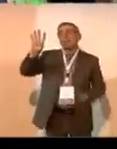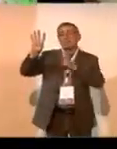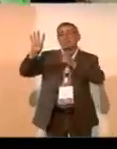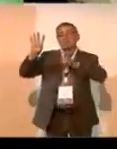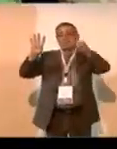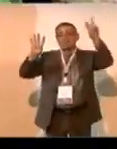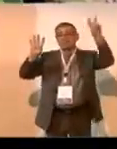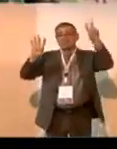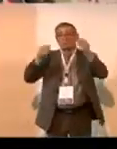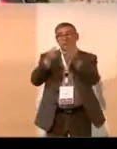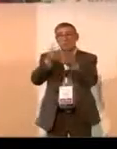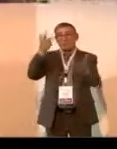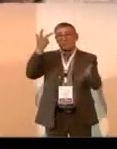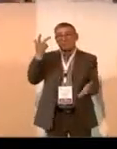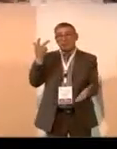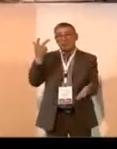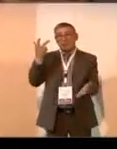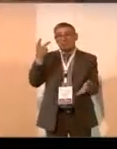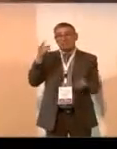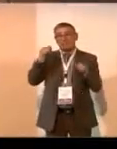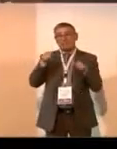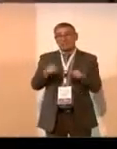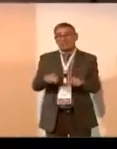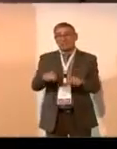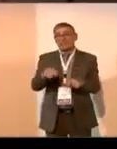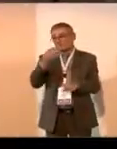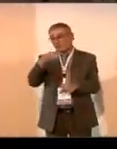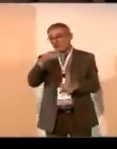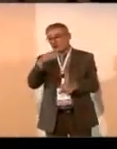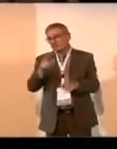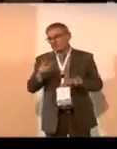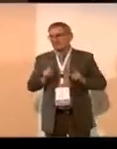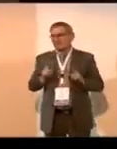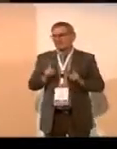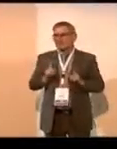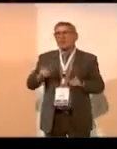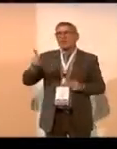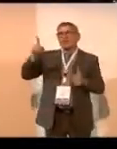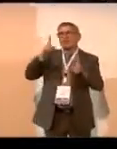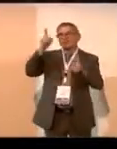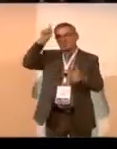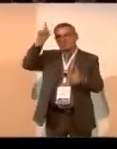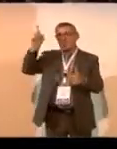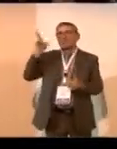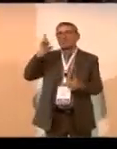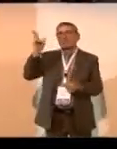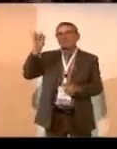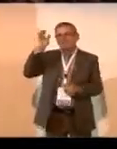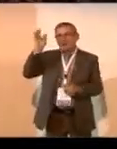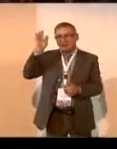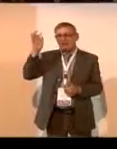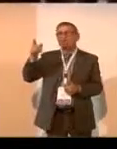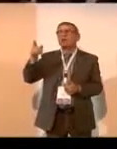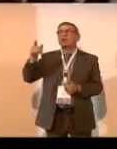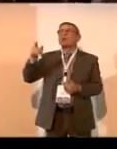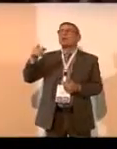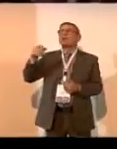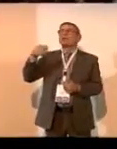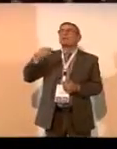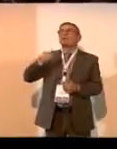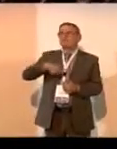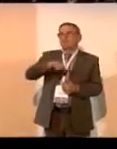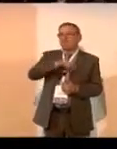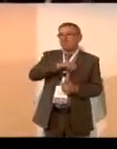importanti perché hanno più capacità in questo senso per quanto riguarda la difesa, cioè Germania, Francia, Italia e Spagna, hanno in